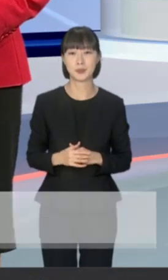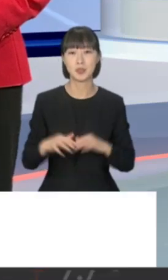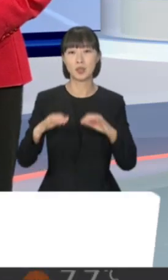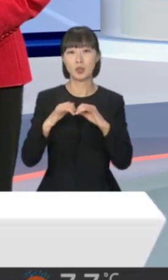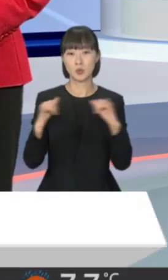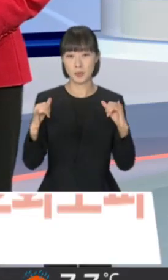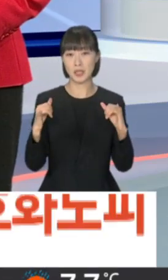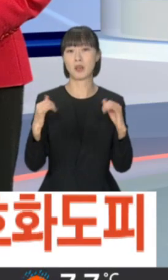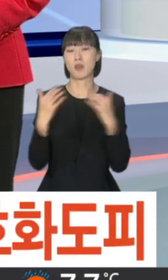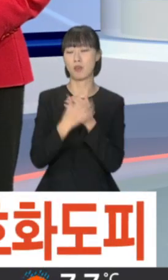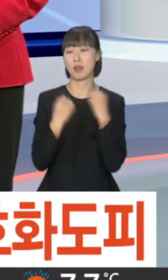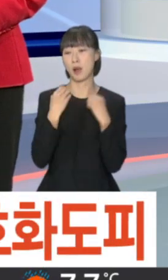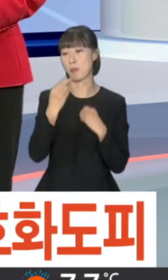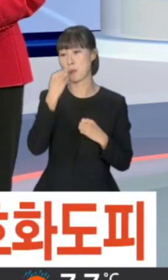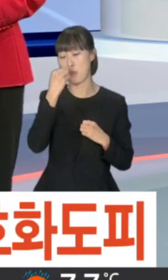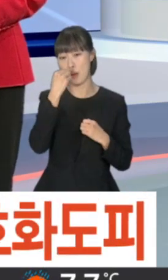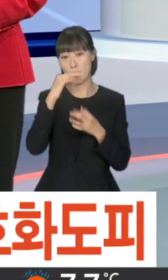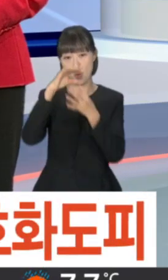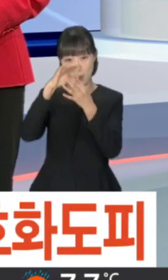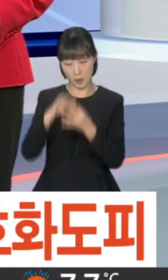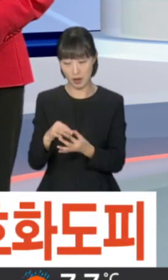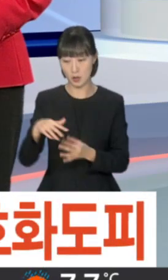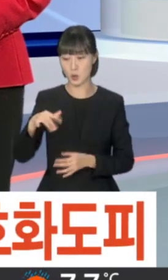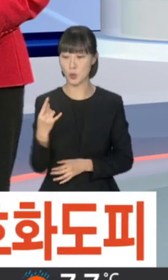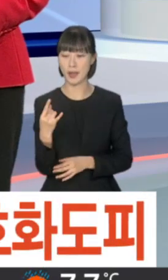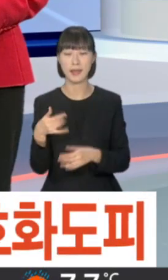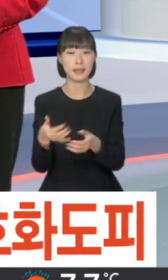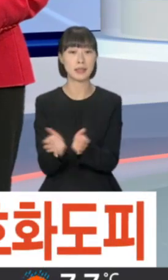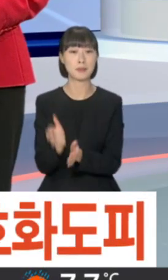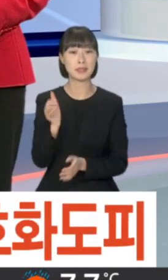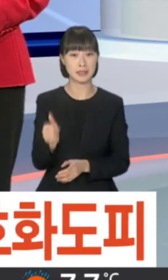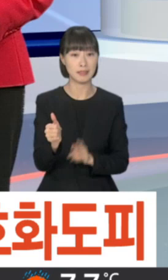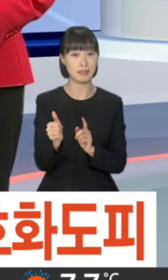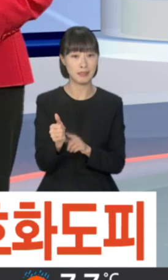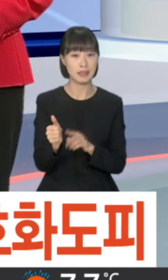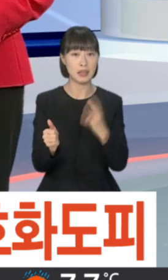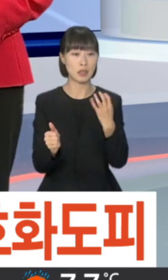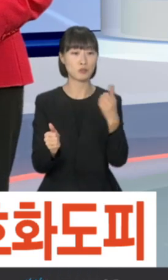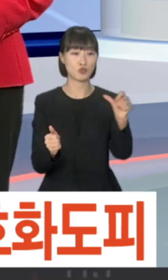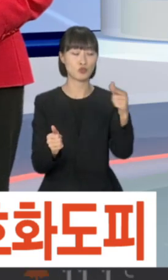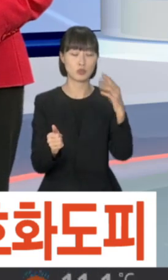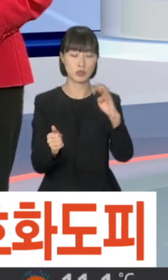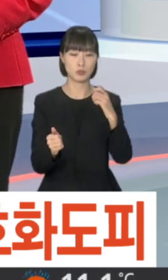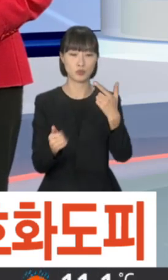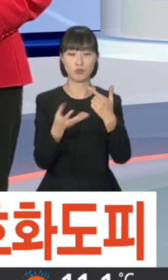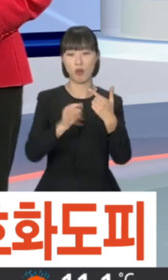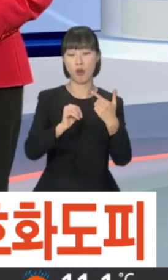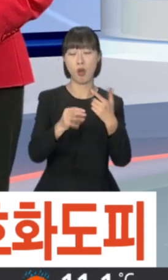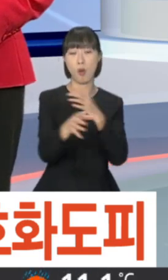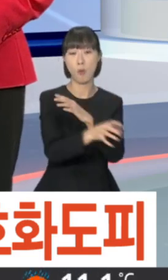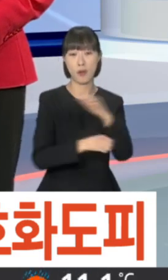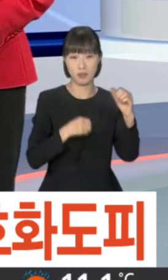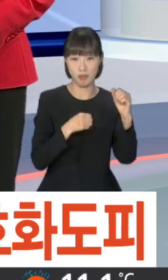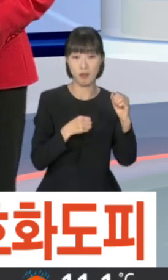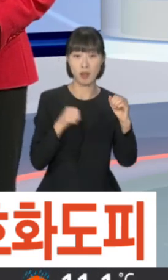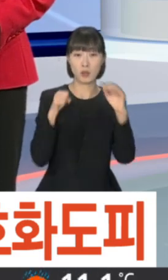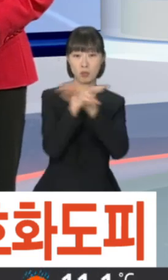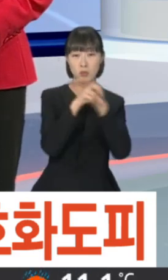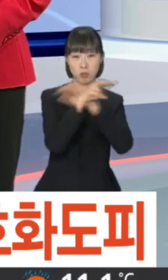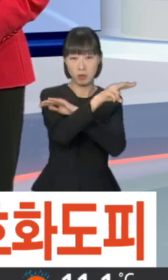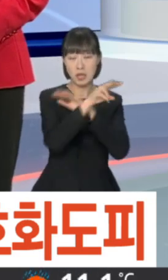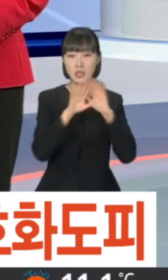국민 건강보험공단 소속 최모 팀장이 46억 원의 횡령해 해외로 도피한 사건이 발생한지 벌써 1년이